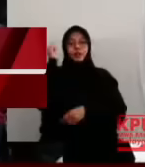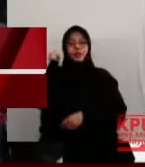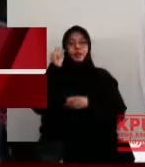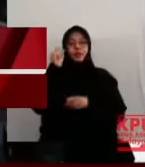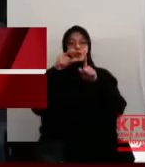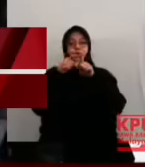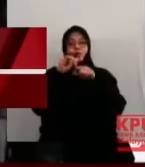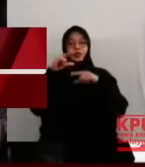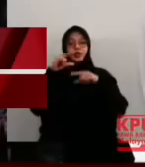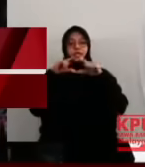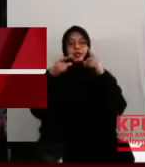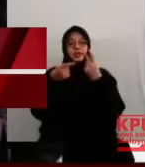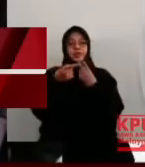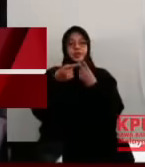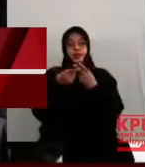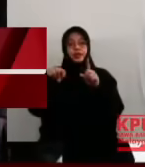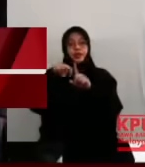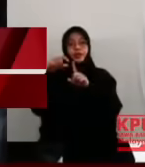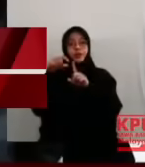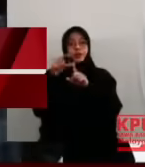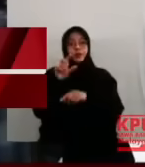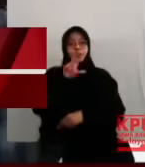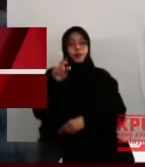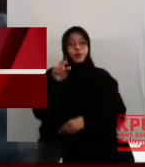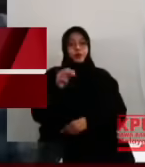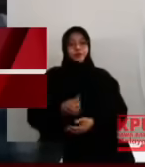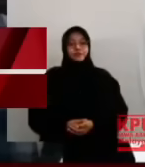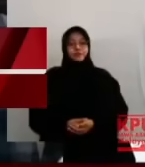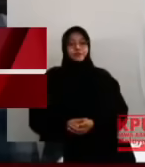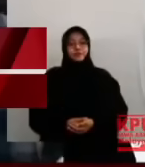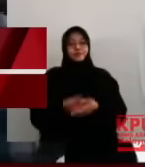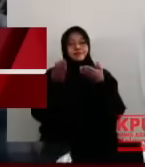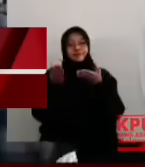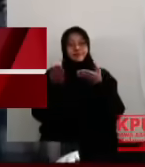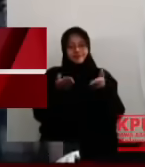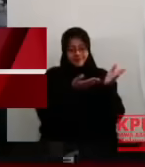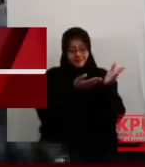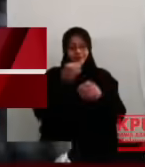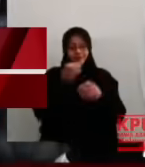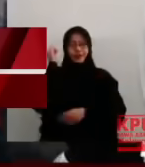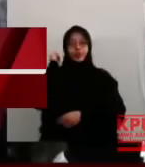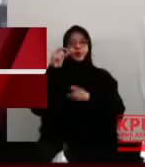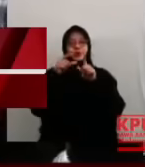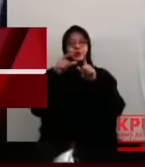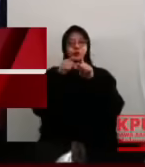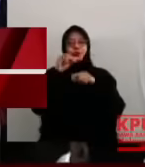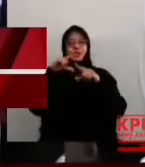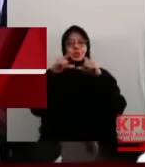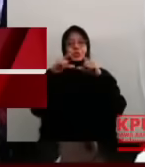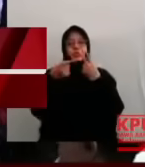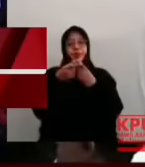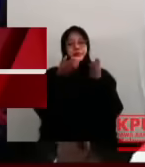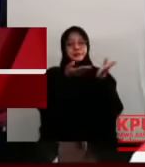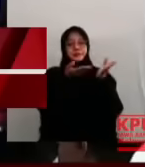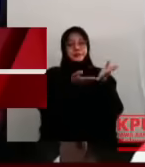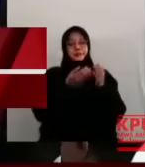Jawa Barat kita saksikan bersama ja kami persilan kepada ibu untuk menuju ke posisi yang telah